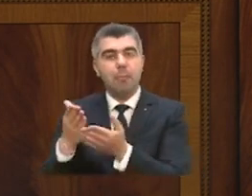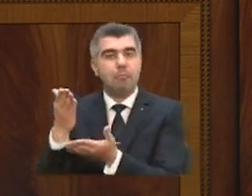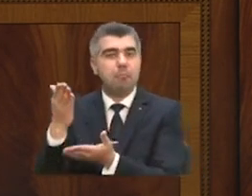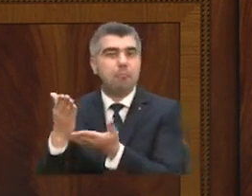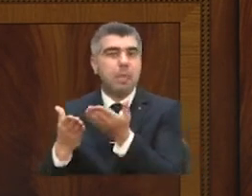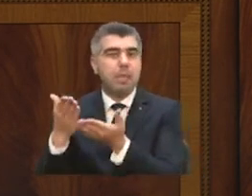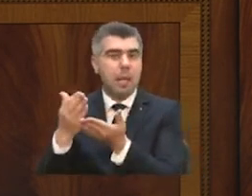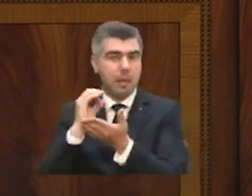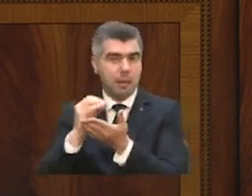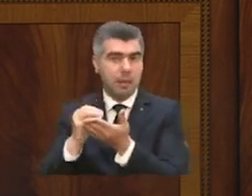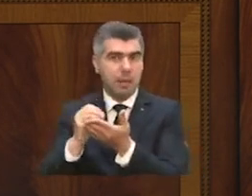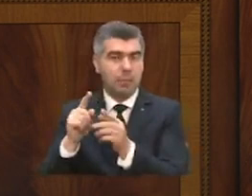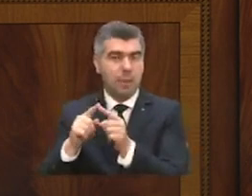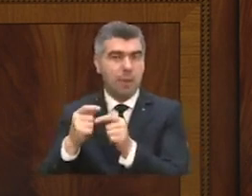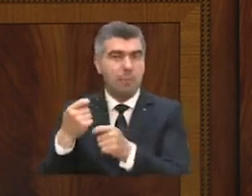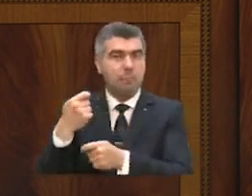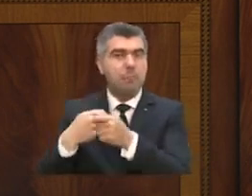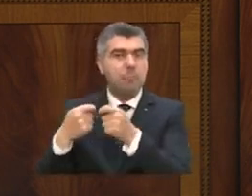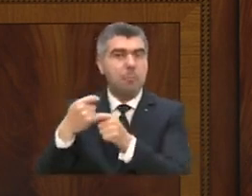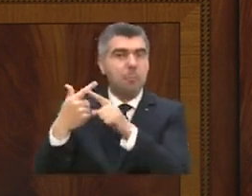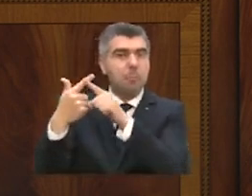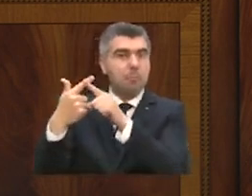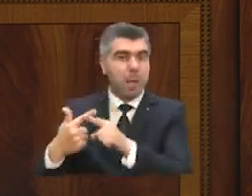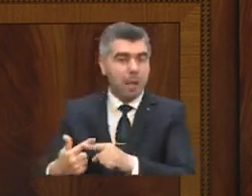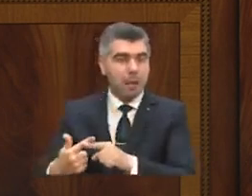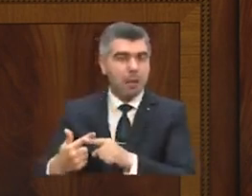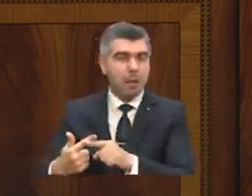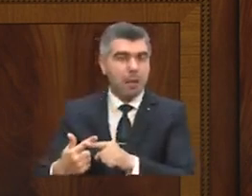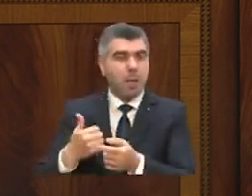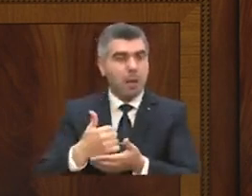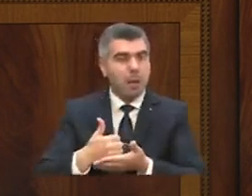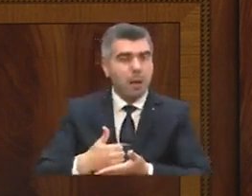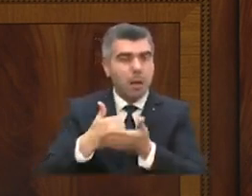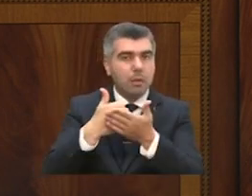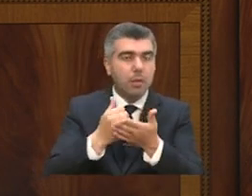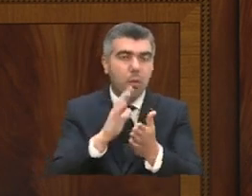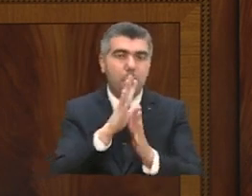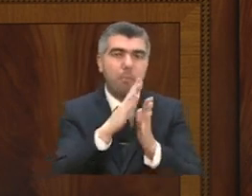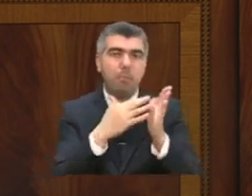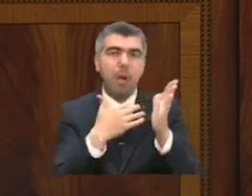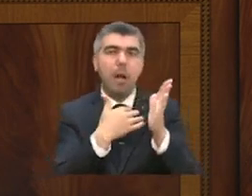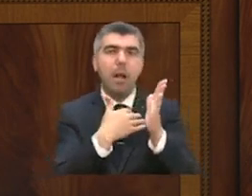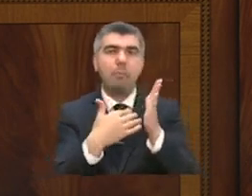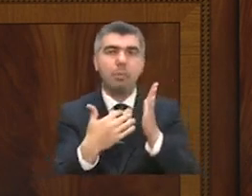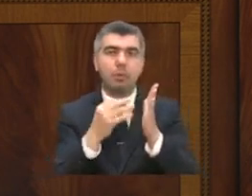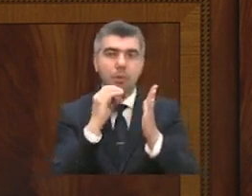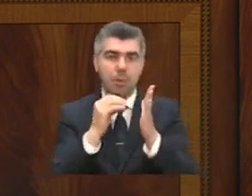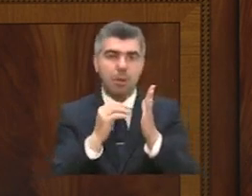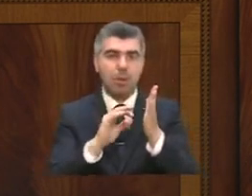المالية العمومية، وكذا مواصلة تمويل البرامج التي تم الالتزام بها